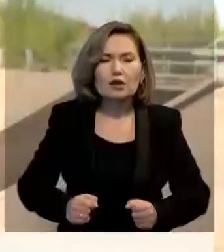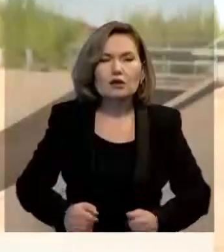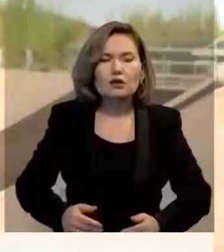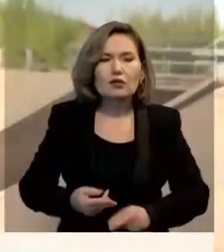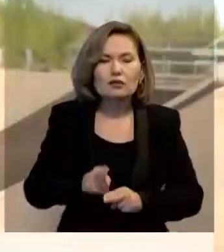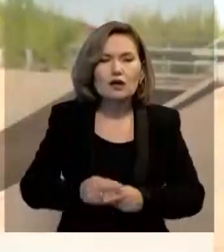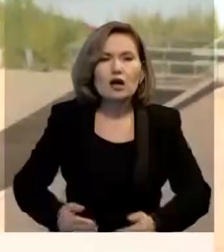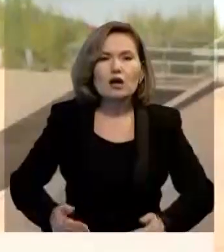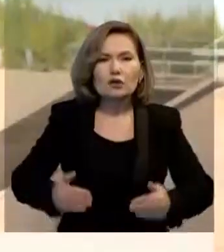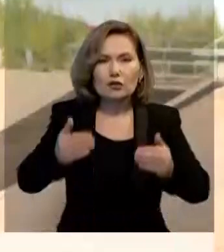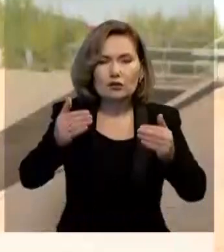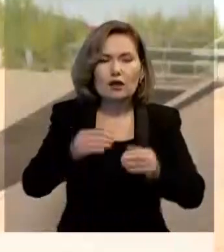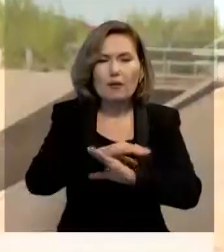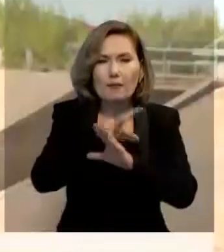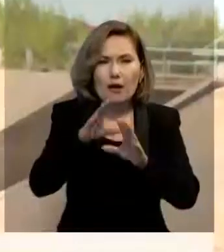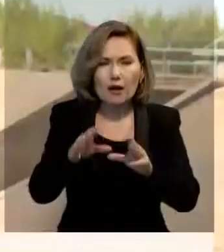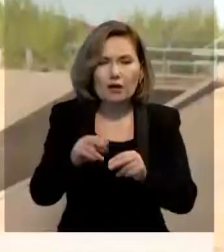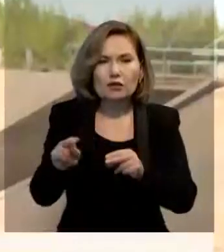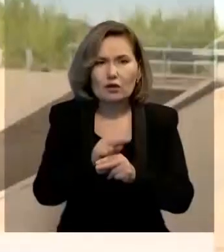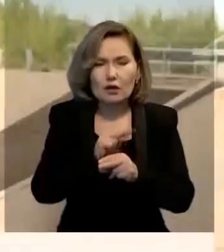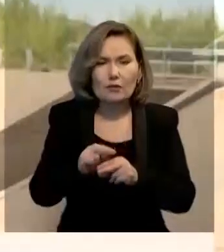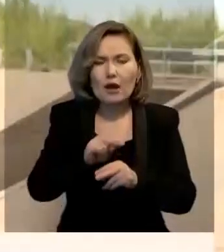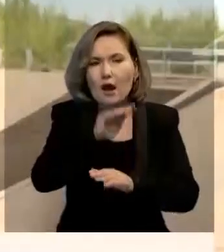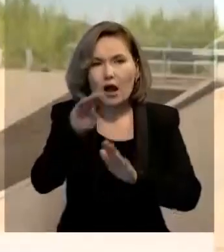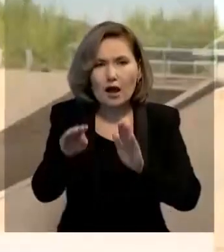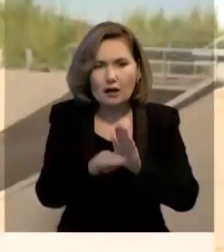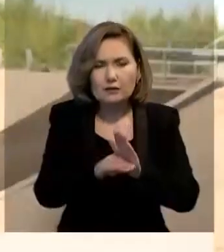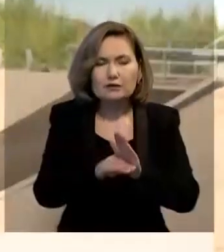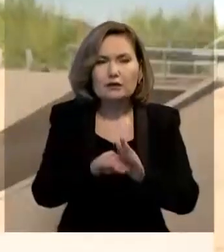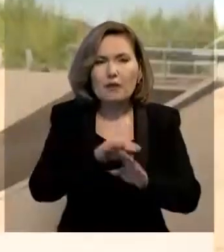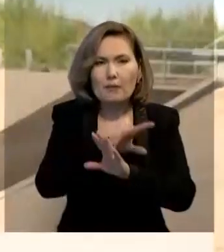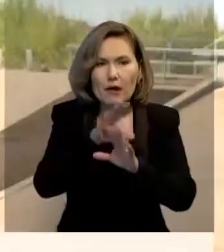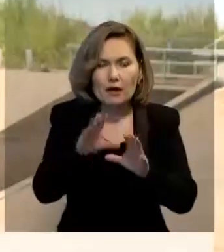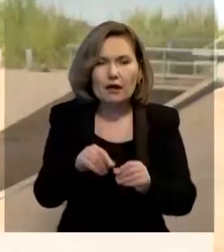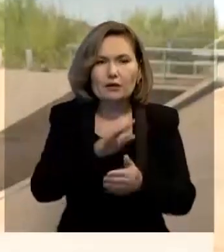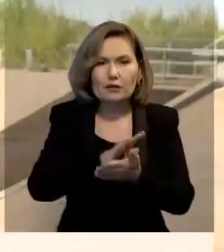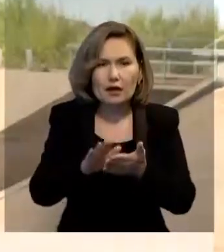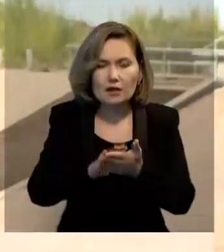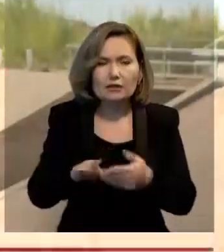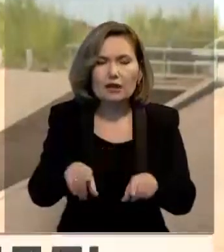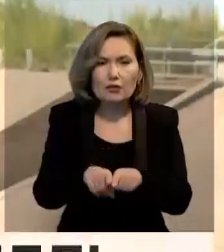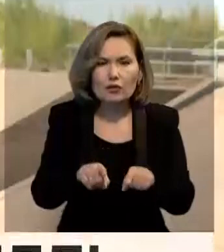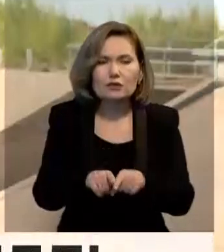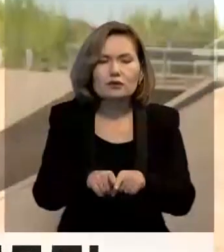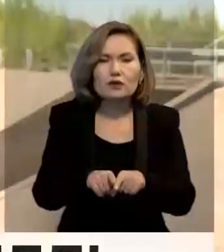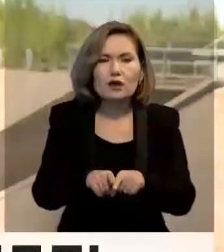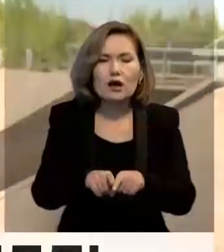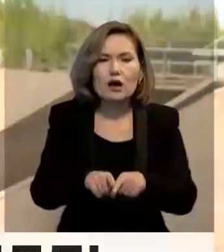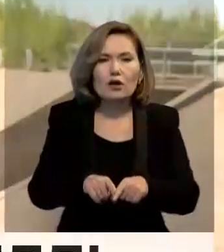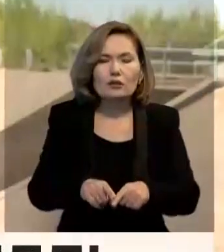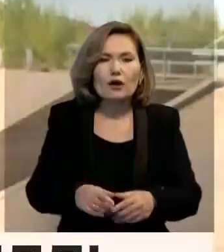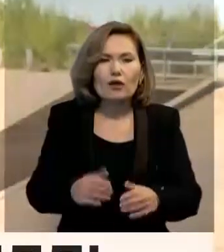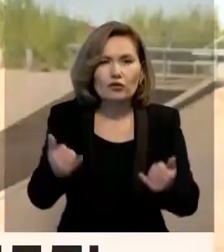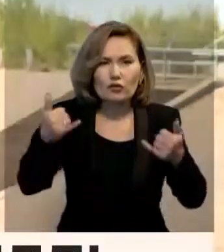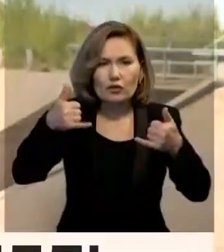сеткімен жауып, ең бірінші астын барлығын көксазы, осы жердің өзінің көксазы деп айтылады. Сонымен